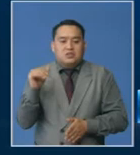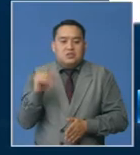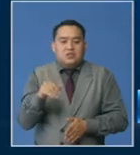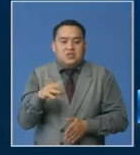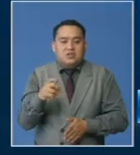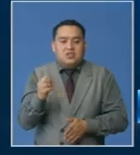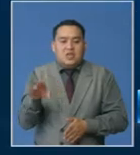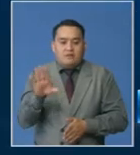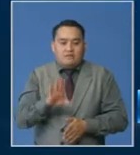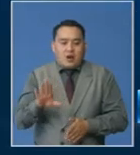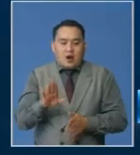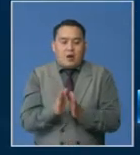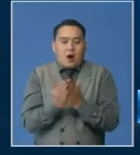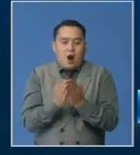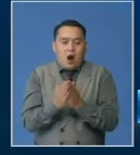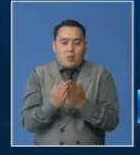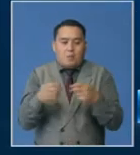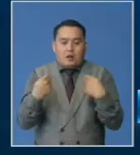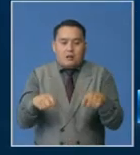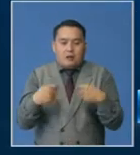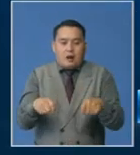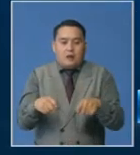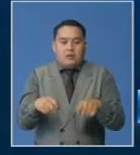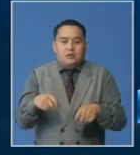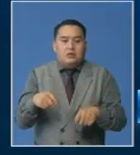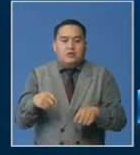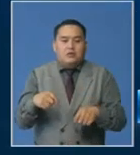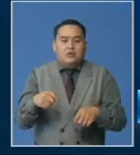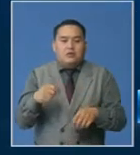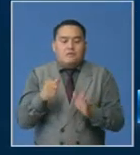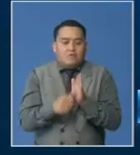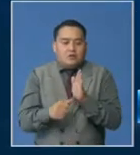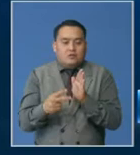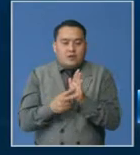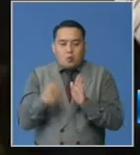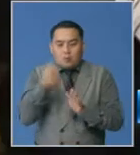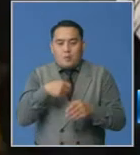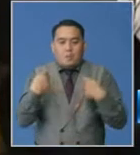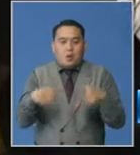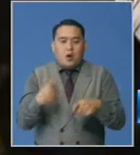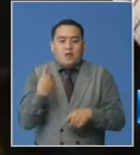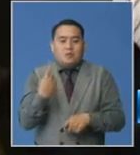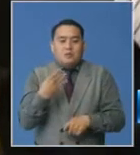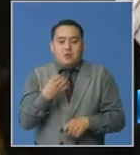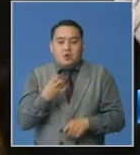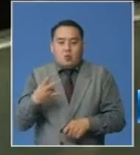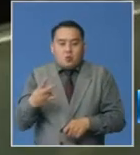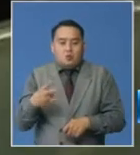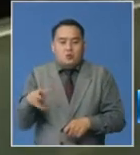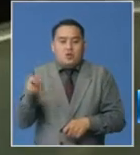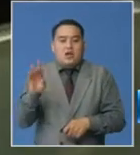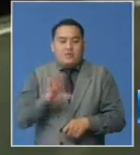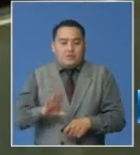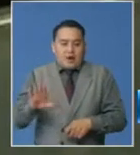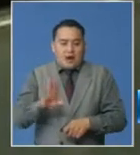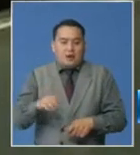1 449 000 евро. А рисунок обложки альбома «Арвернский щит» 1968 года был продан за